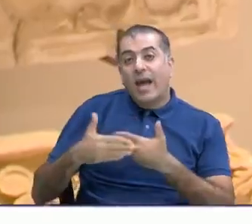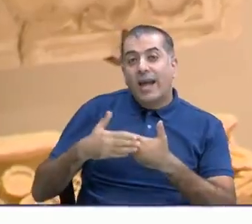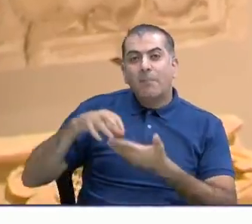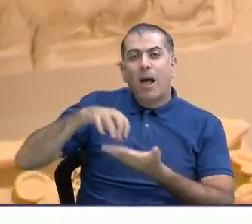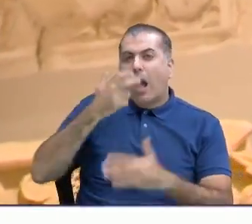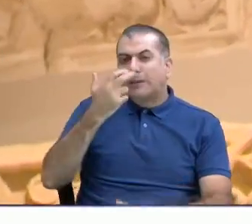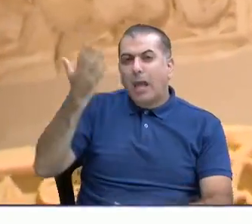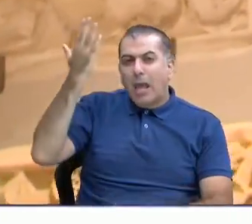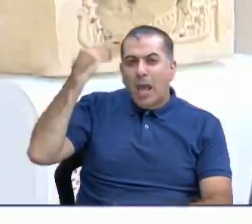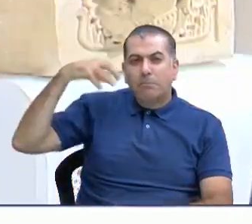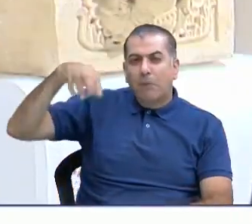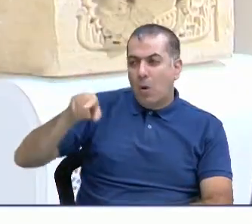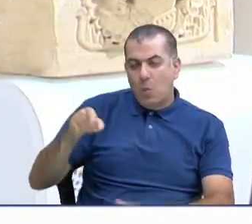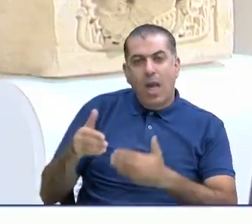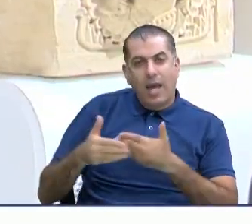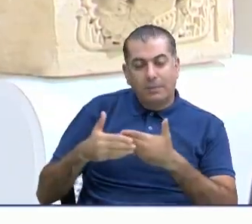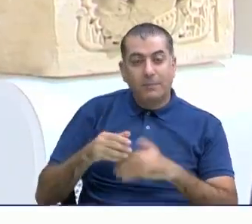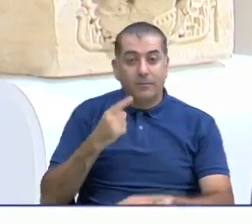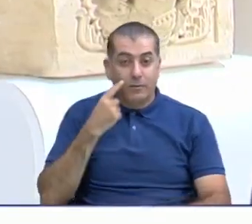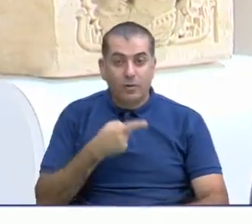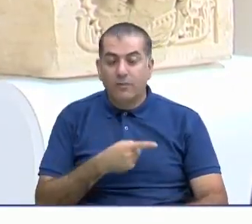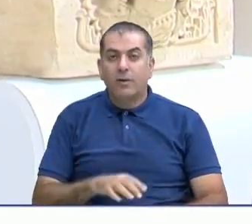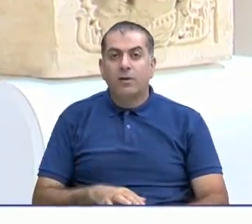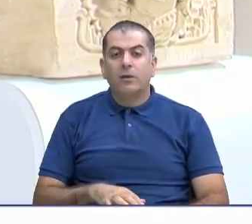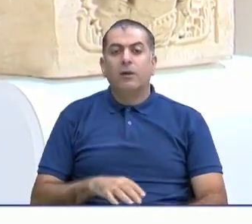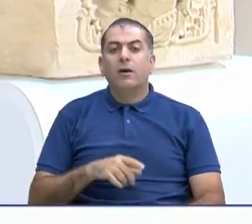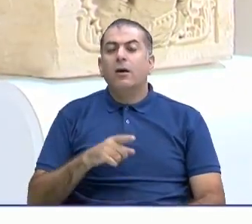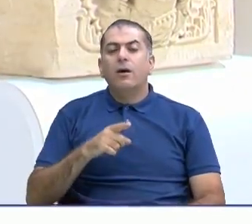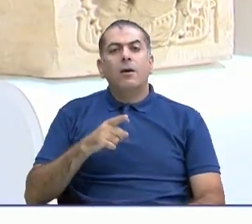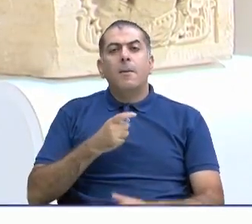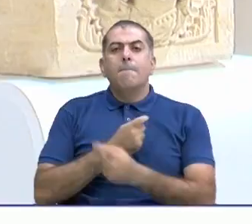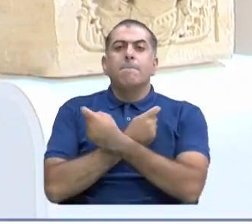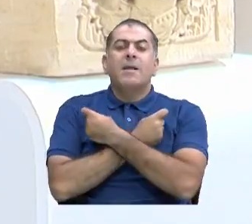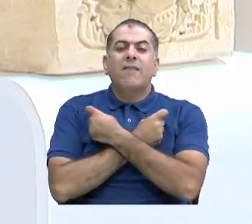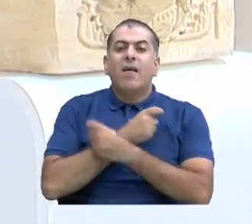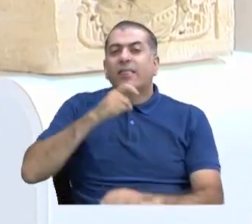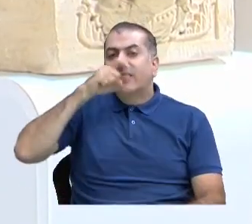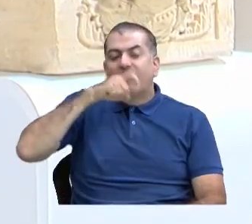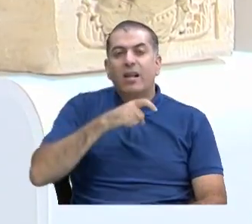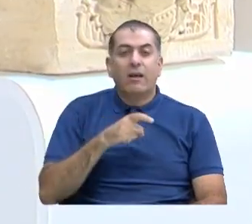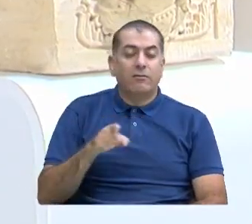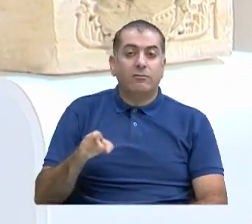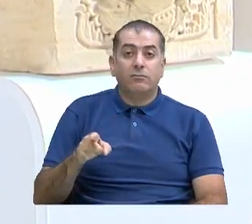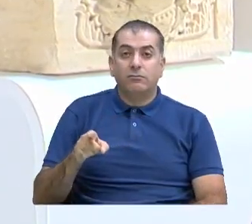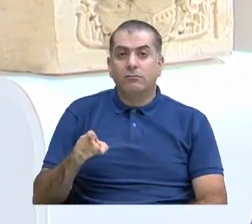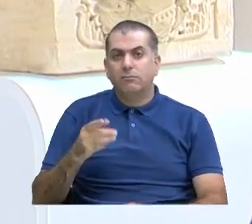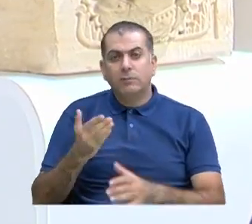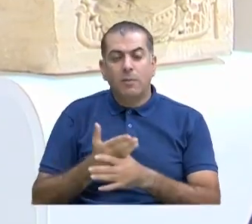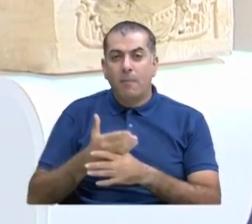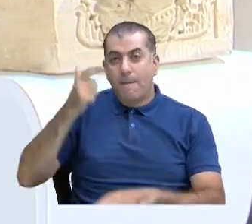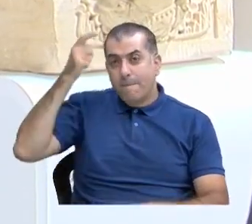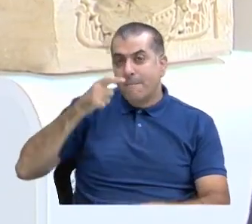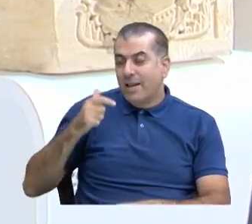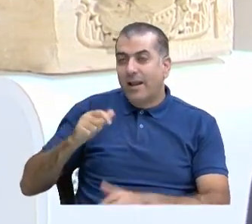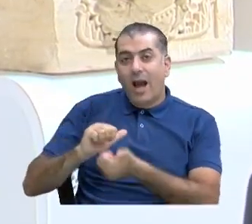التاريخيه بافتتاح متحف الطفيله الاثري والذي ياتي في سياق زياره جلاله